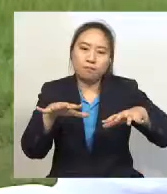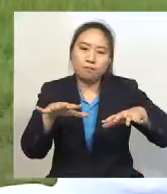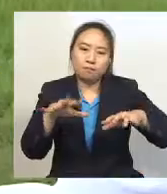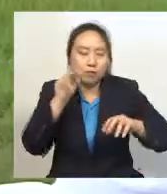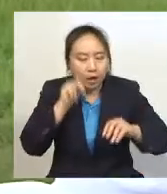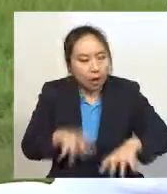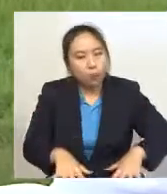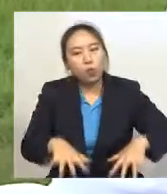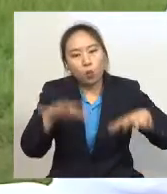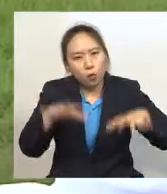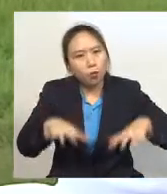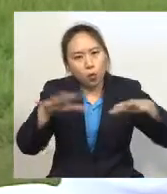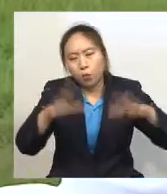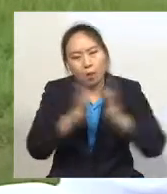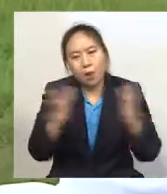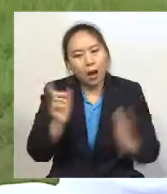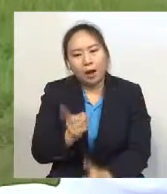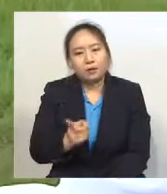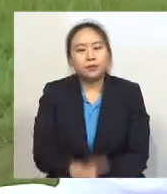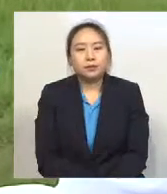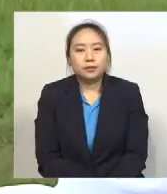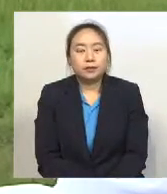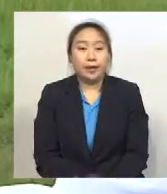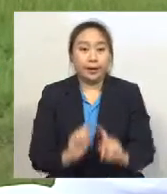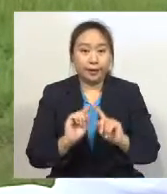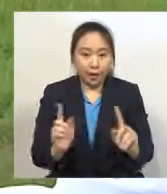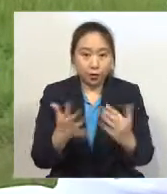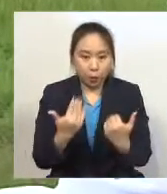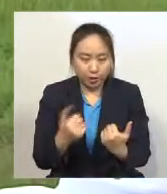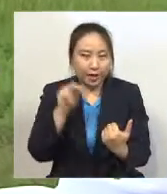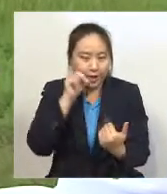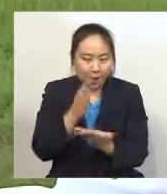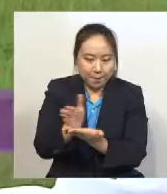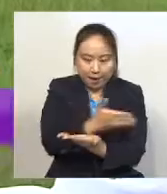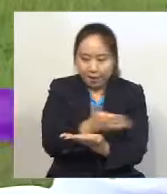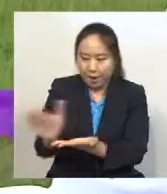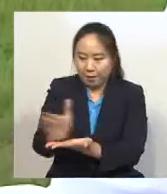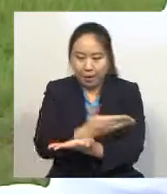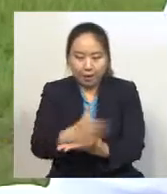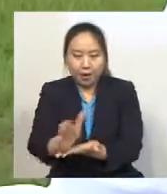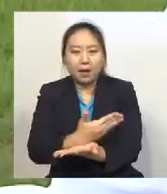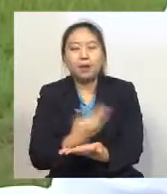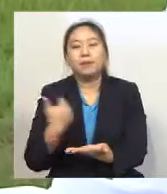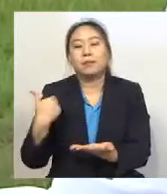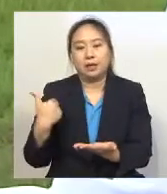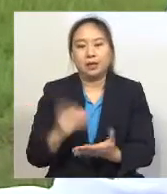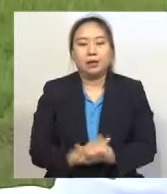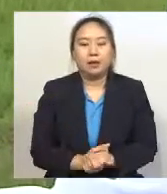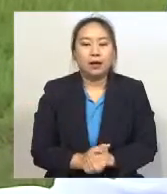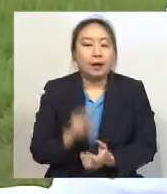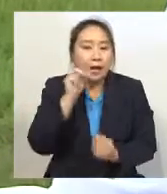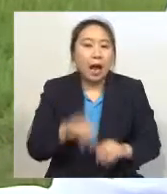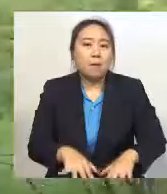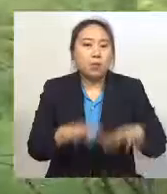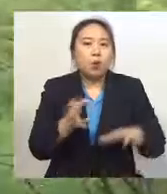จะท่วมเยอะค่ะแต่เดี๋ยวนี้มีการผ่านน้ำมีการชลประทานเข้ามาผ่านน้ำแล้วก็การน้ำท่วม